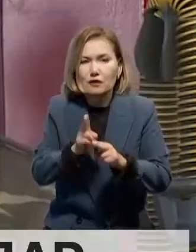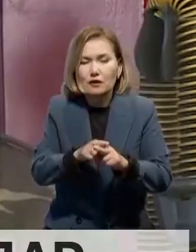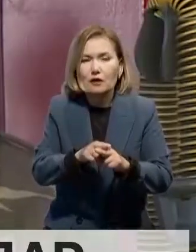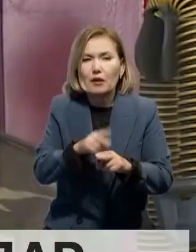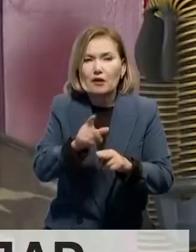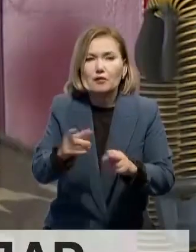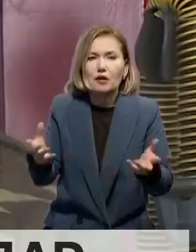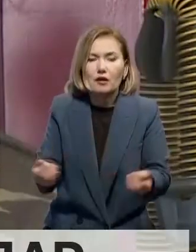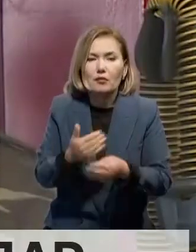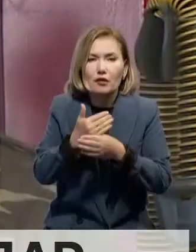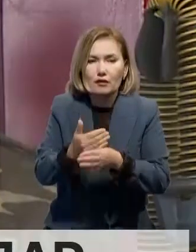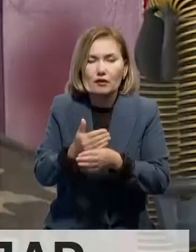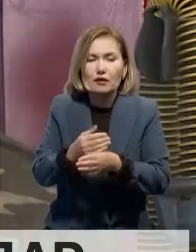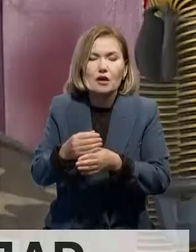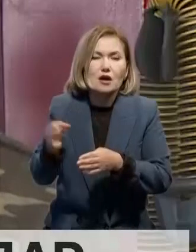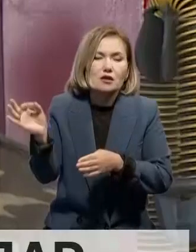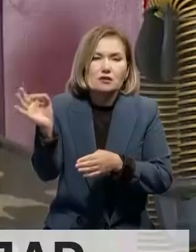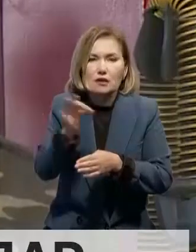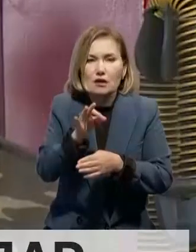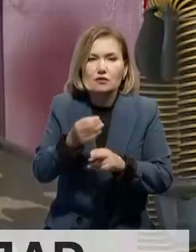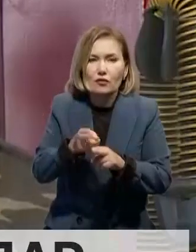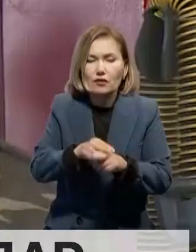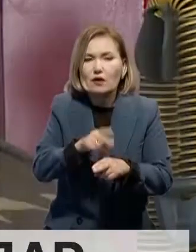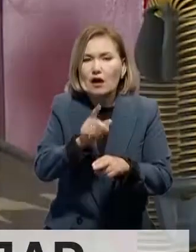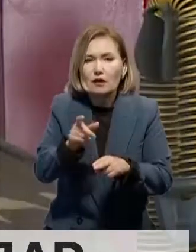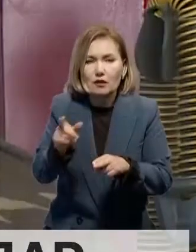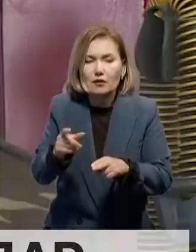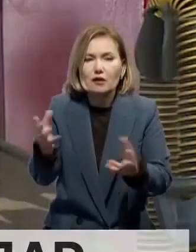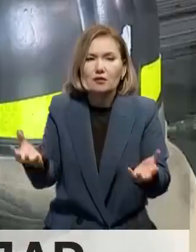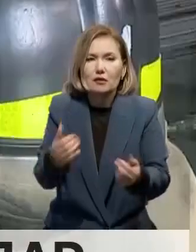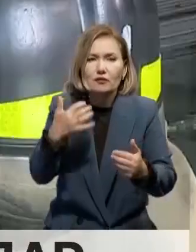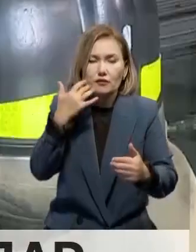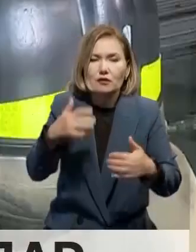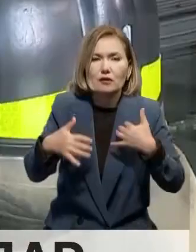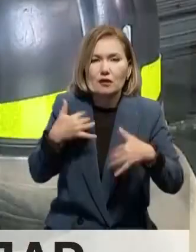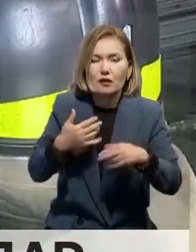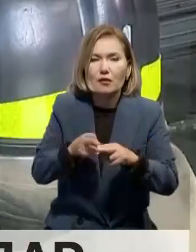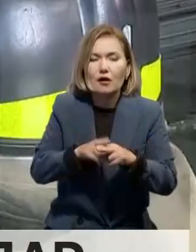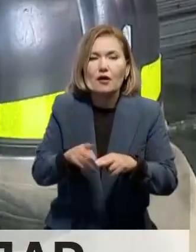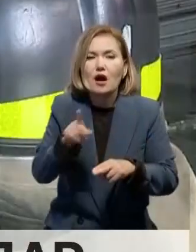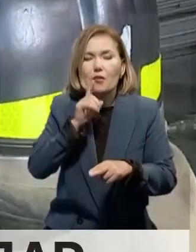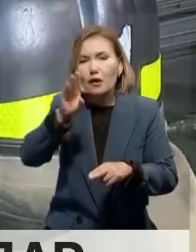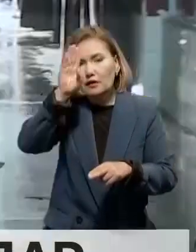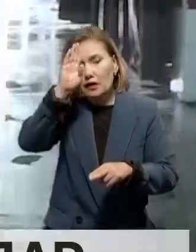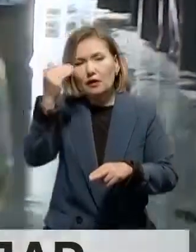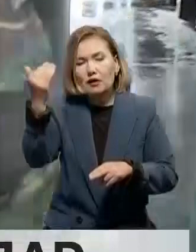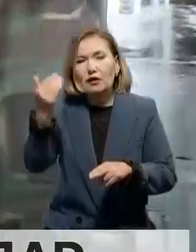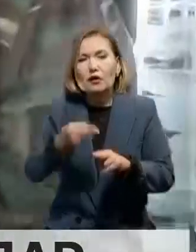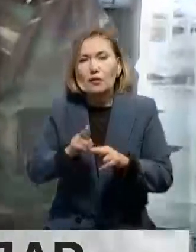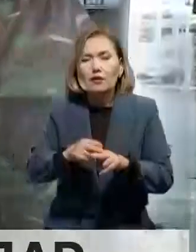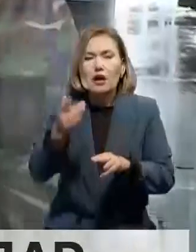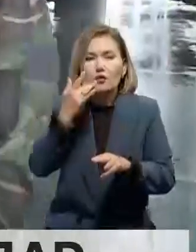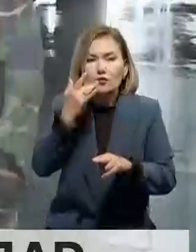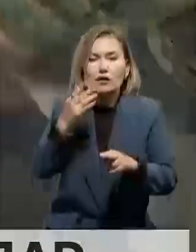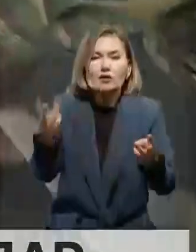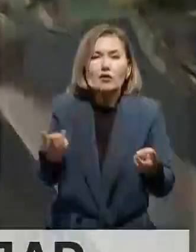ол бір ақ сәт, ертең ол адам көрмей де қалуымыз мүмкін, үш түрлі жағдай болады. Сырым радио байланыс саласының маманы, бірақ достарының